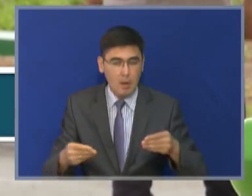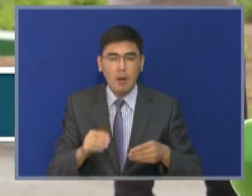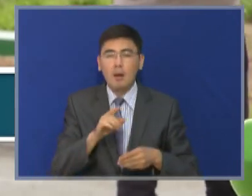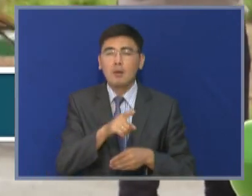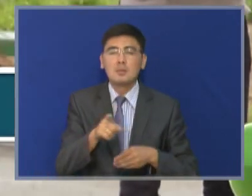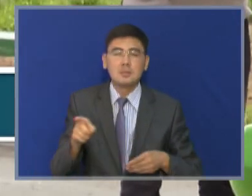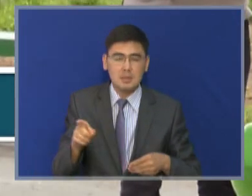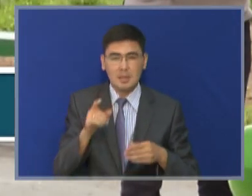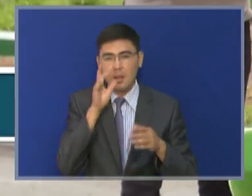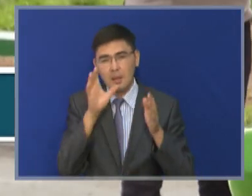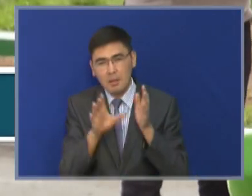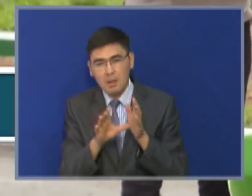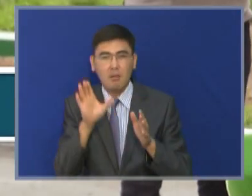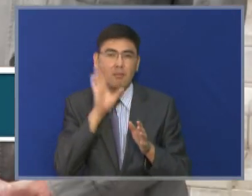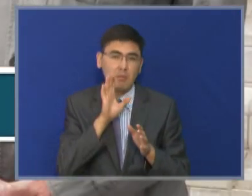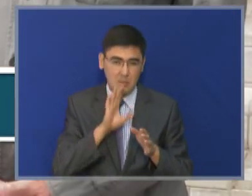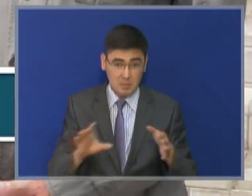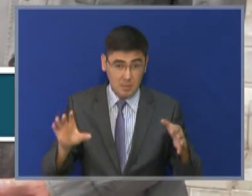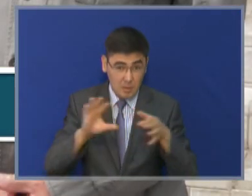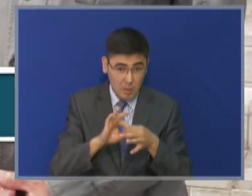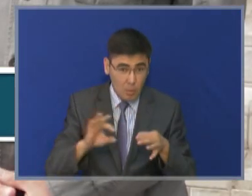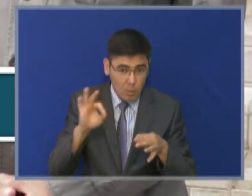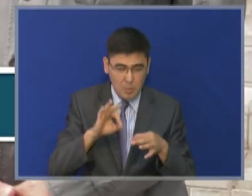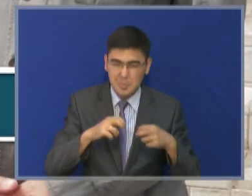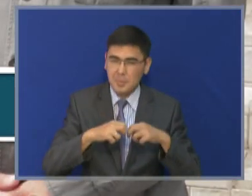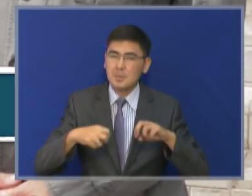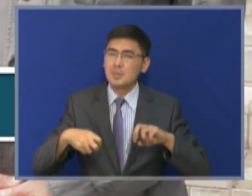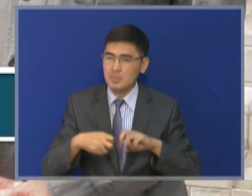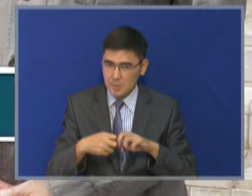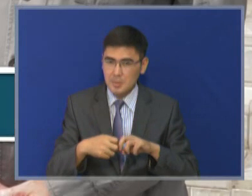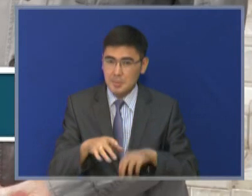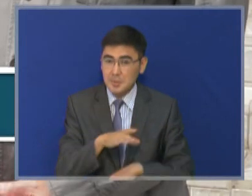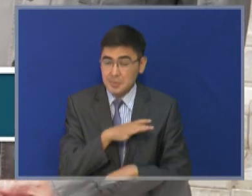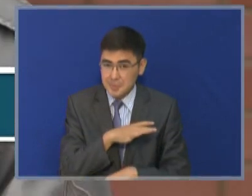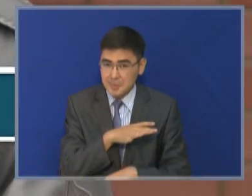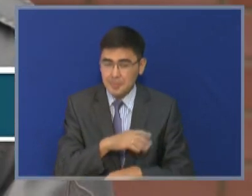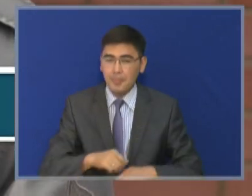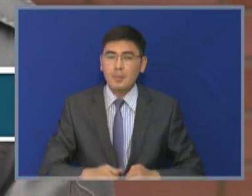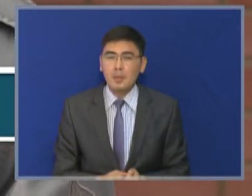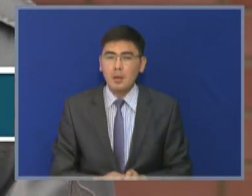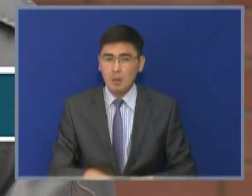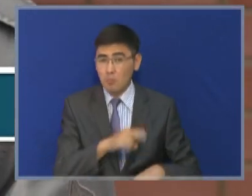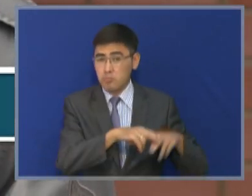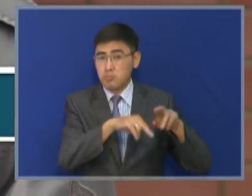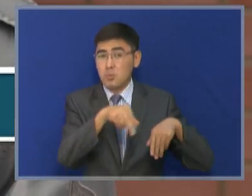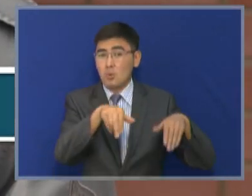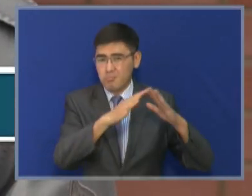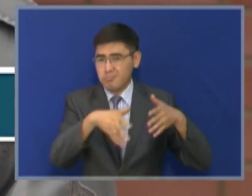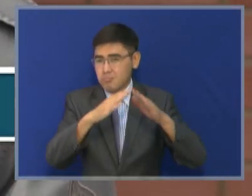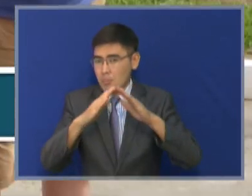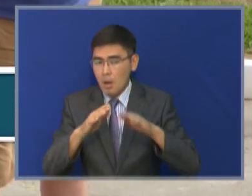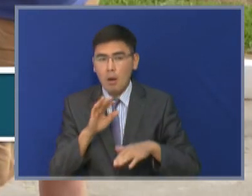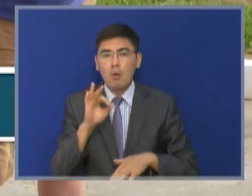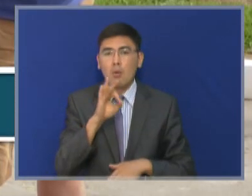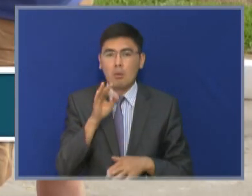дейін мұнда инженерлік коммуникация тарту мәселесі қарастырылмаған. Құрылыс жұмыстары жүргізілгенімен тұрғындардың электр және сумен жабдықтау